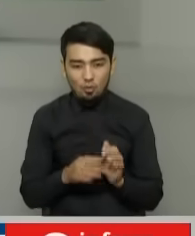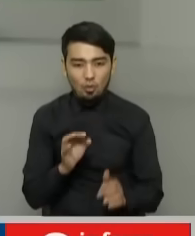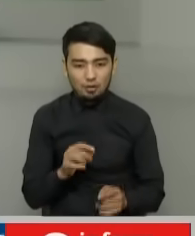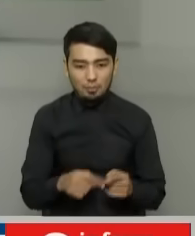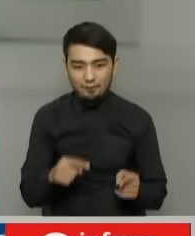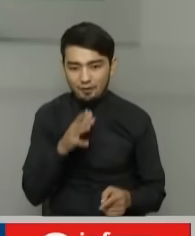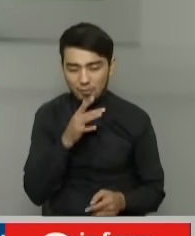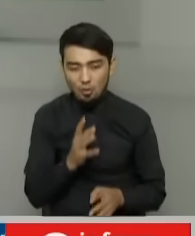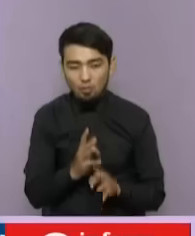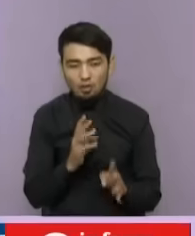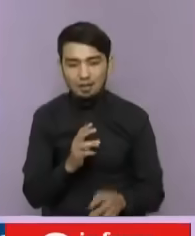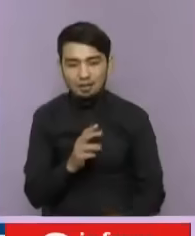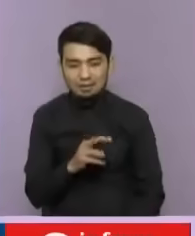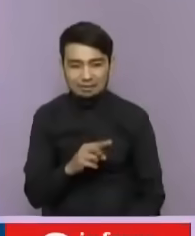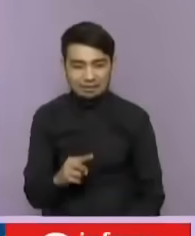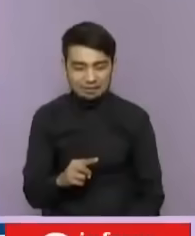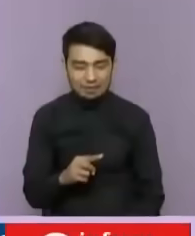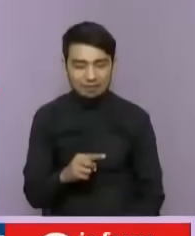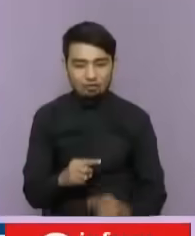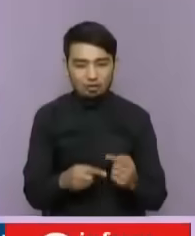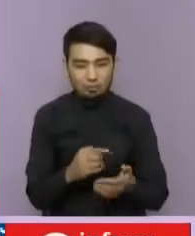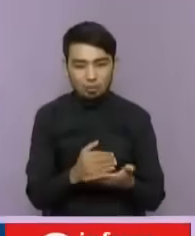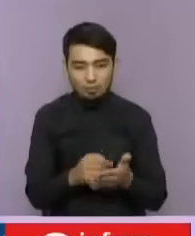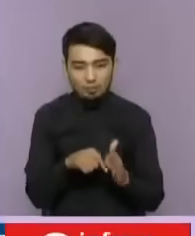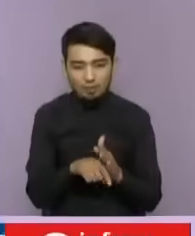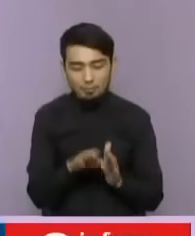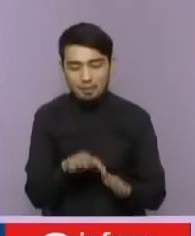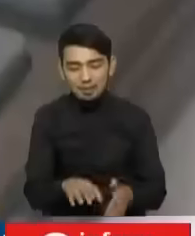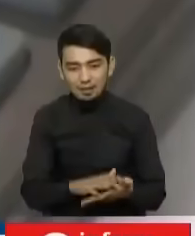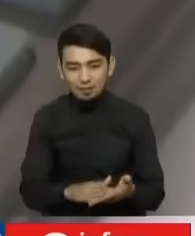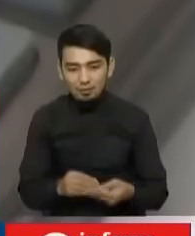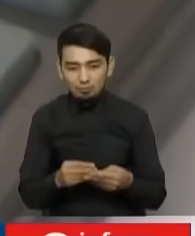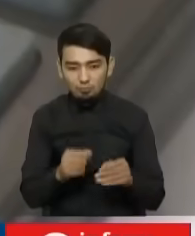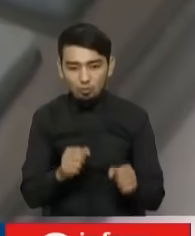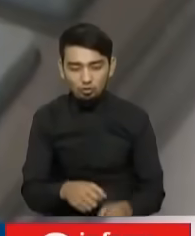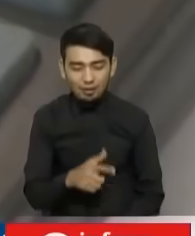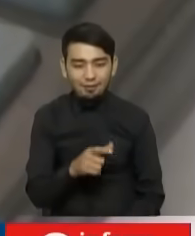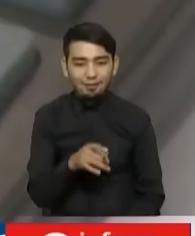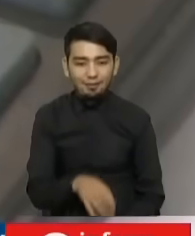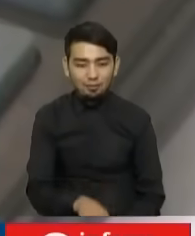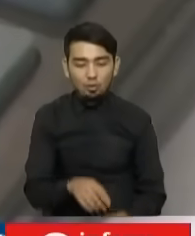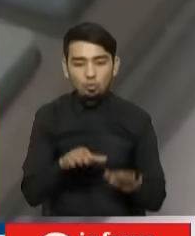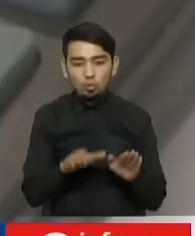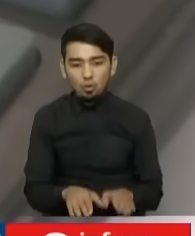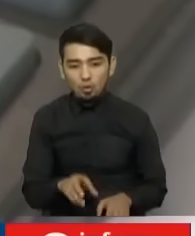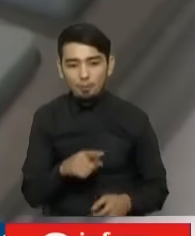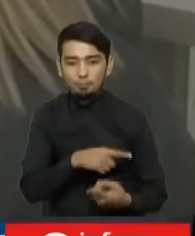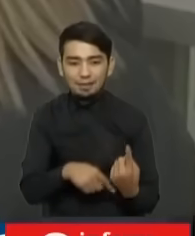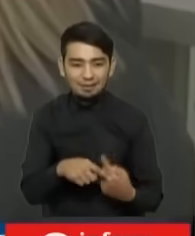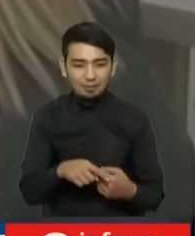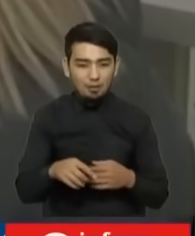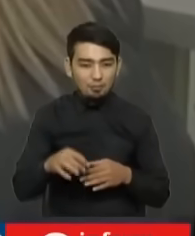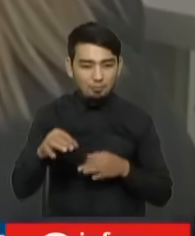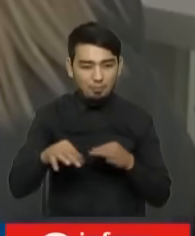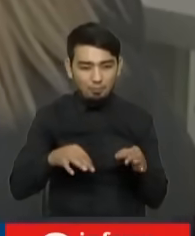аралығында кезекте кезет ақпараттық жүйесі арқылы өтініш өткізуі керек. Айта кетейік, грант тек әлеуметтік бағыттағы бизнес жобаларға